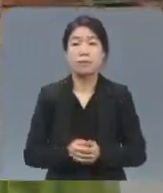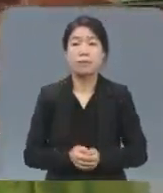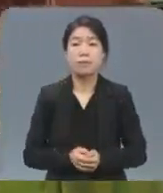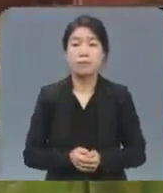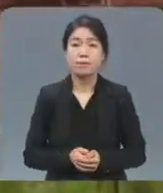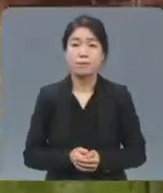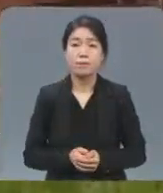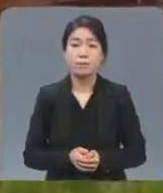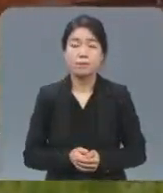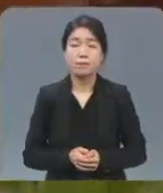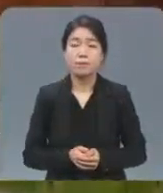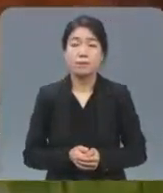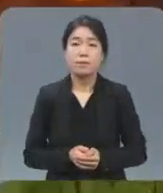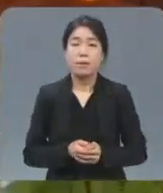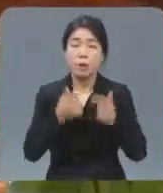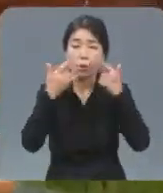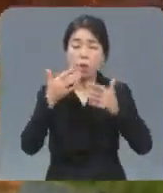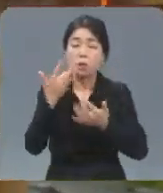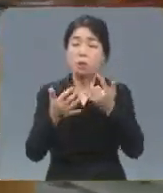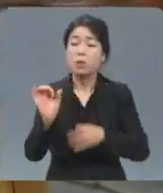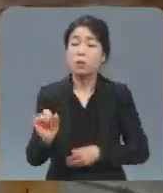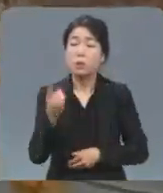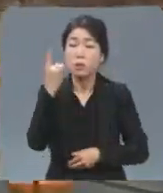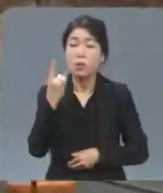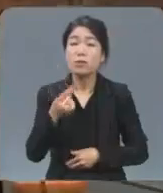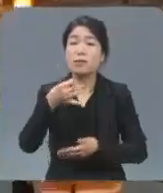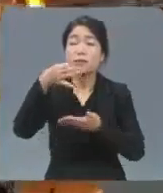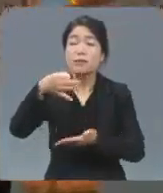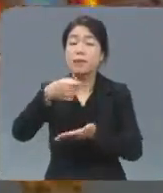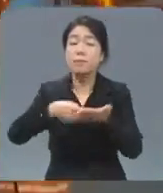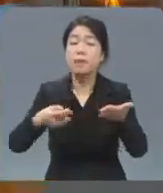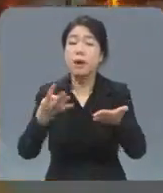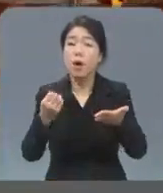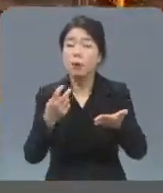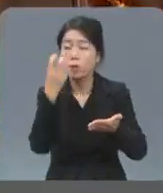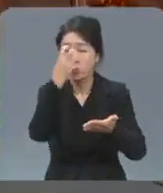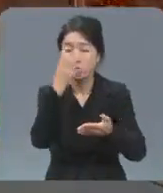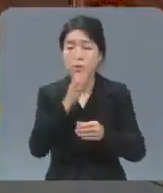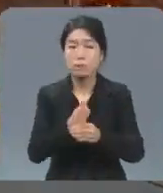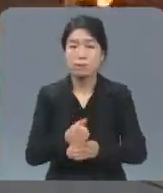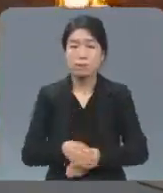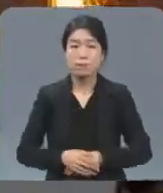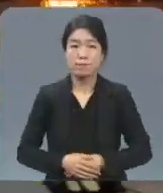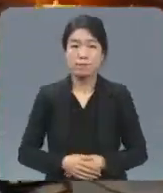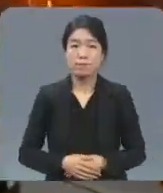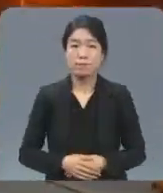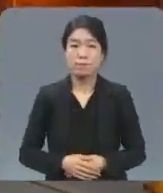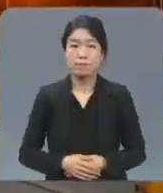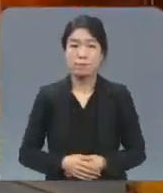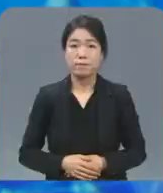있습니다. 소방당국은 정확한 화재 원인과 재산 피해 규모를 조사하고 있습니다.